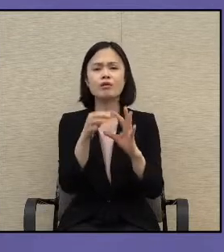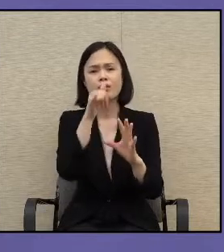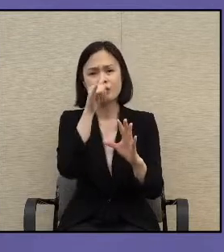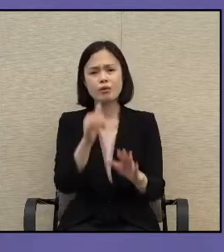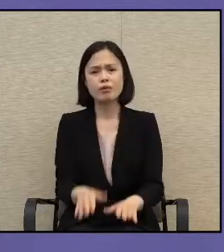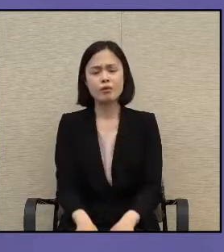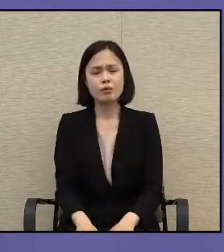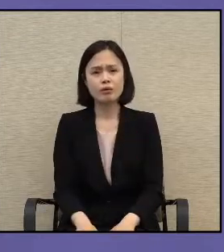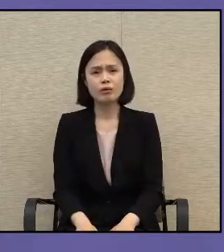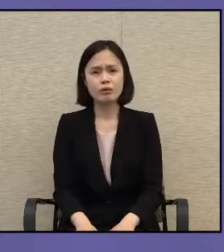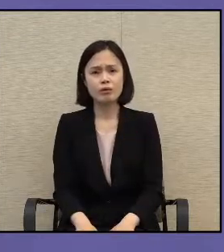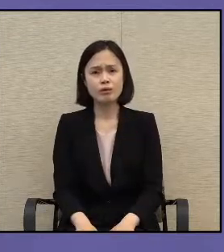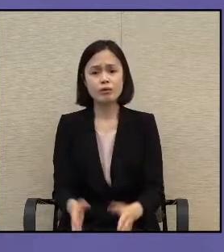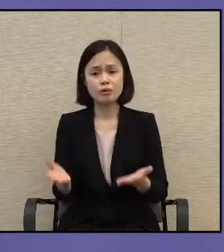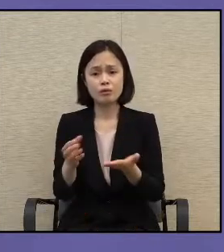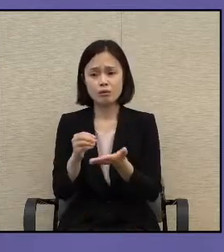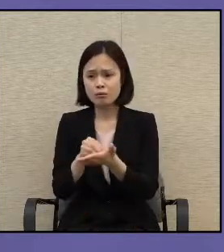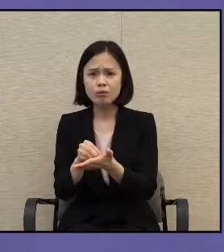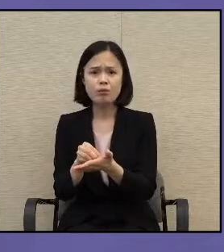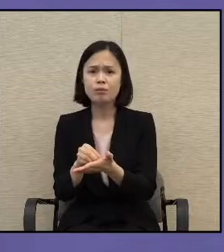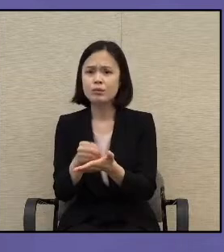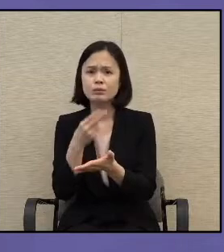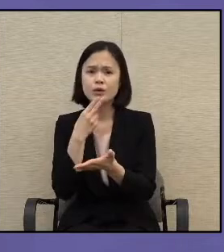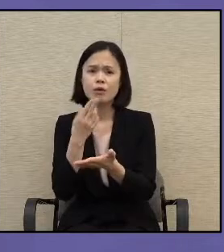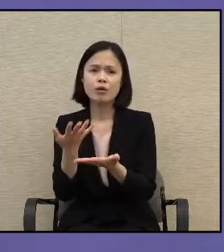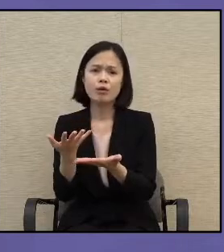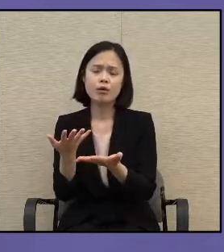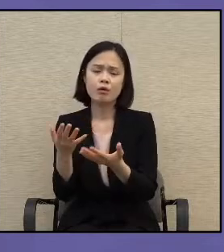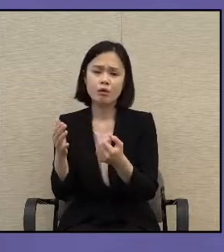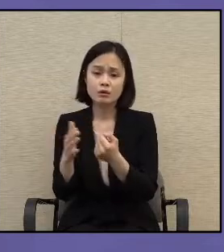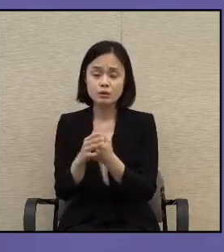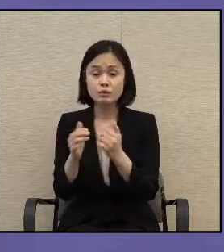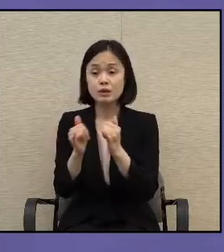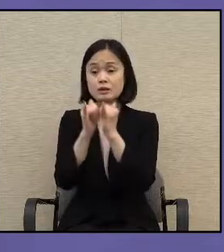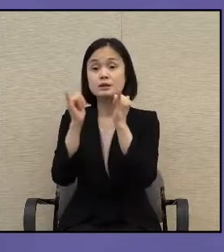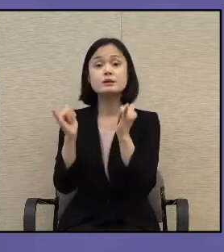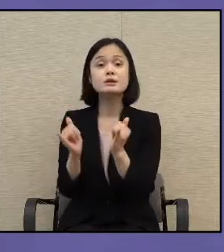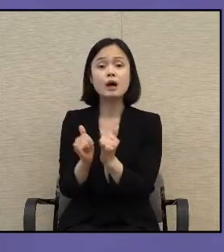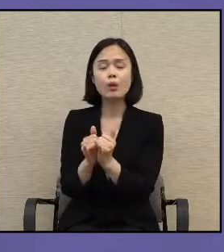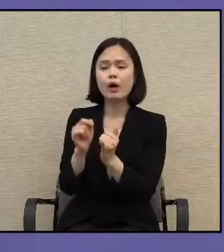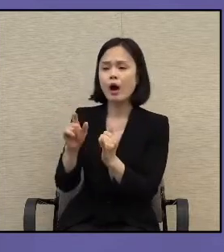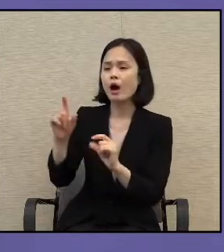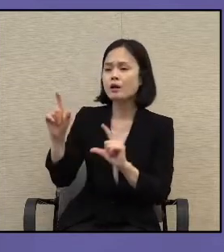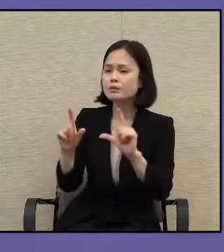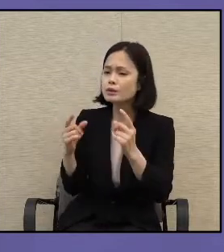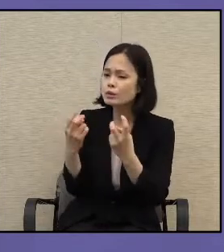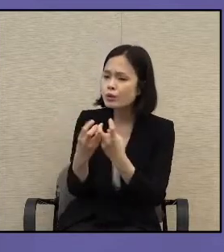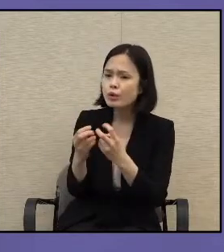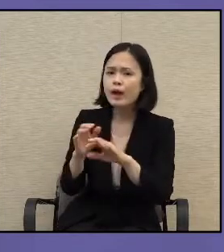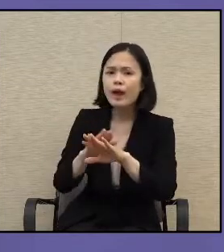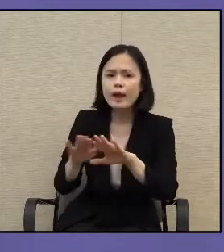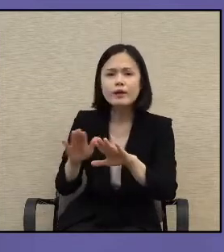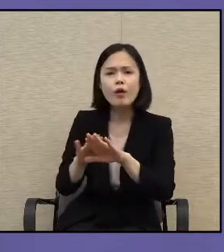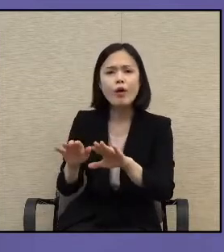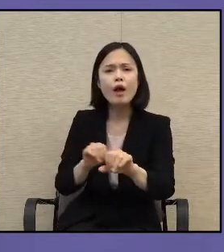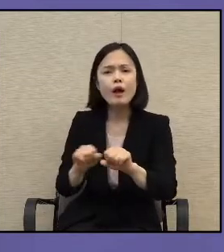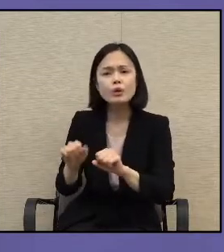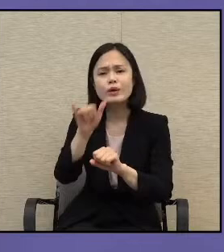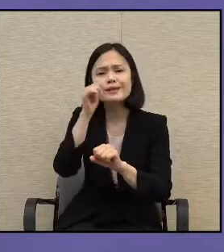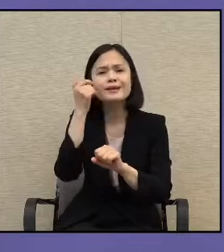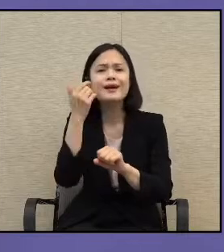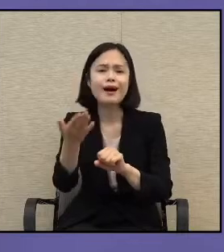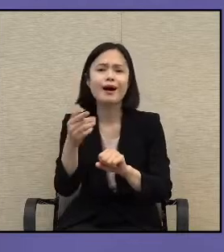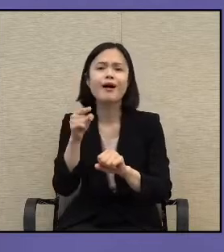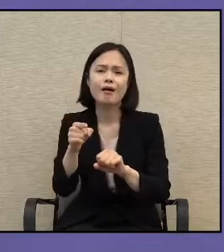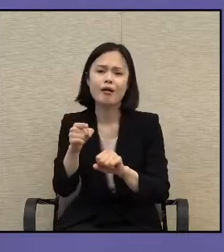실업이라고 하는 것들을 사회가 어떻게 받아들여지는지라고 하는 것 자체 더욱 중요하다라는 걸 이제 이 그래프는